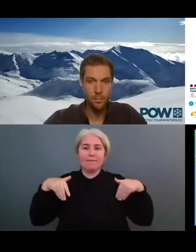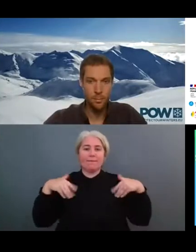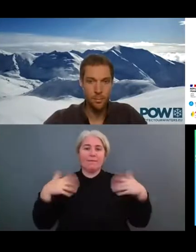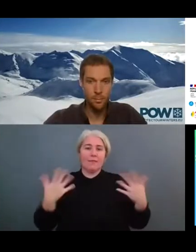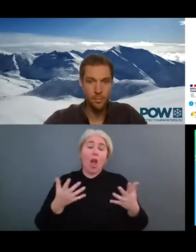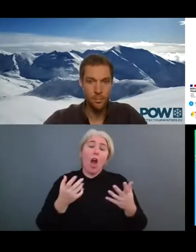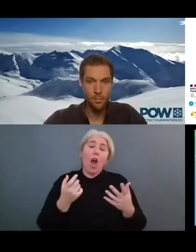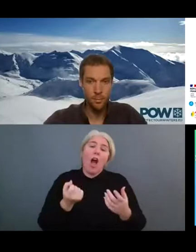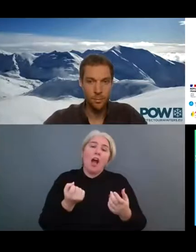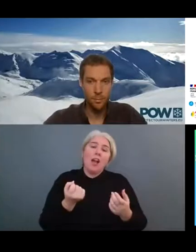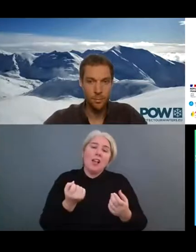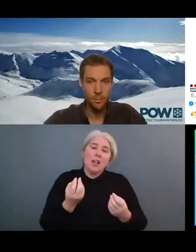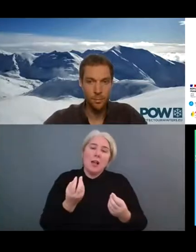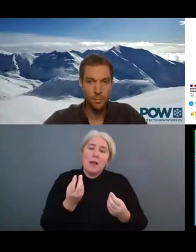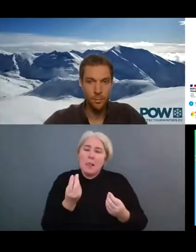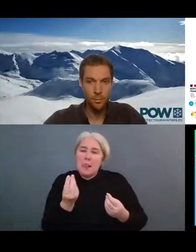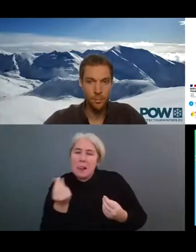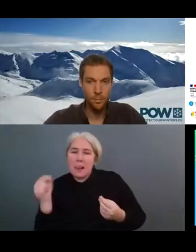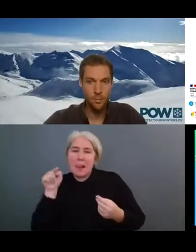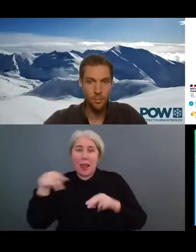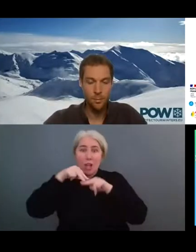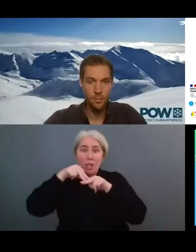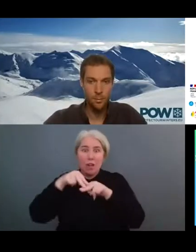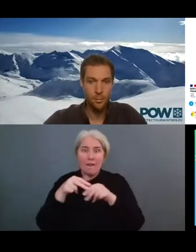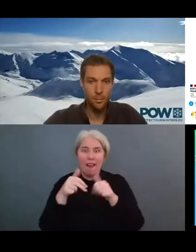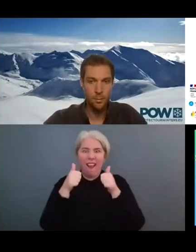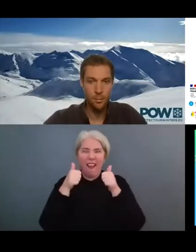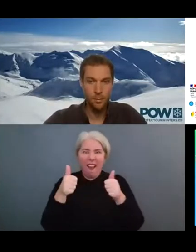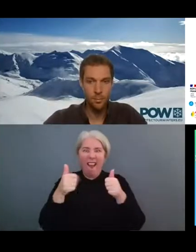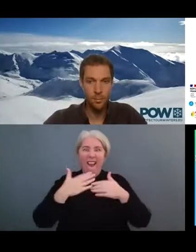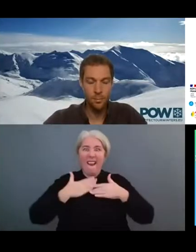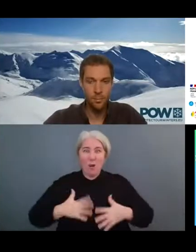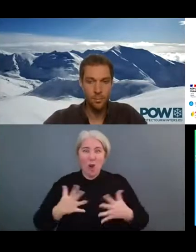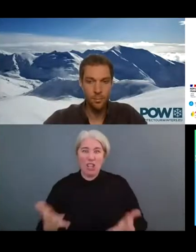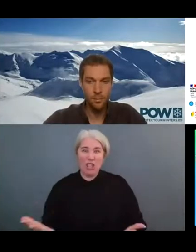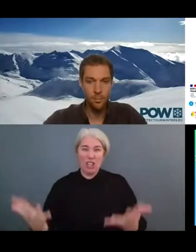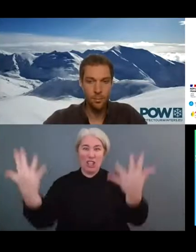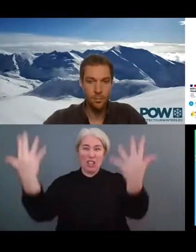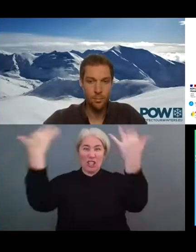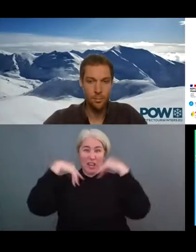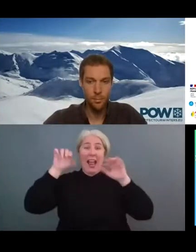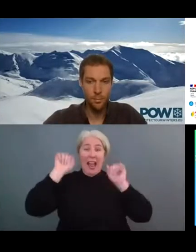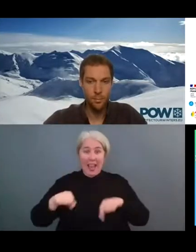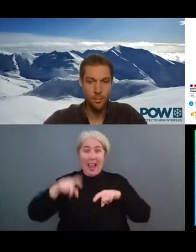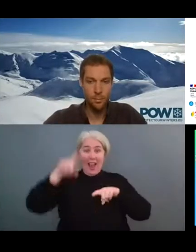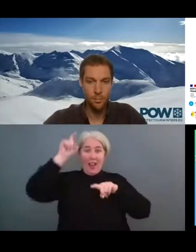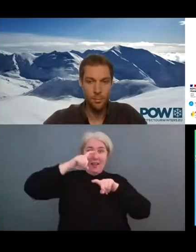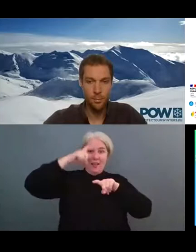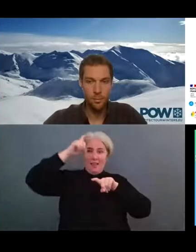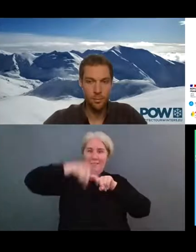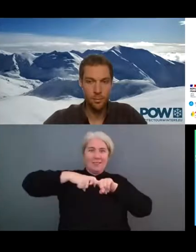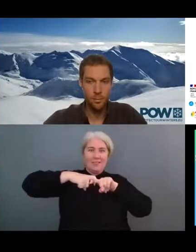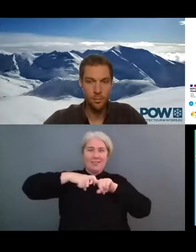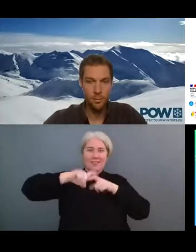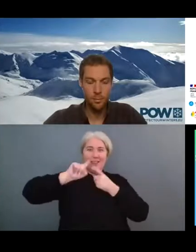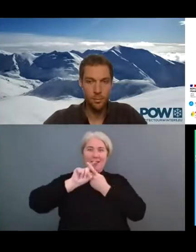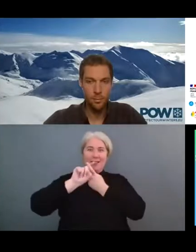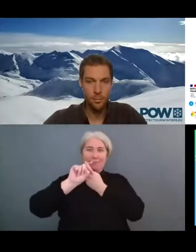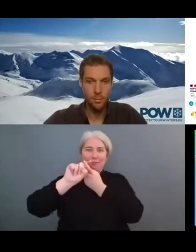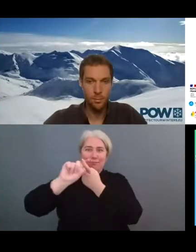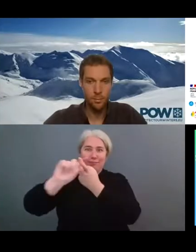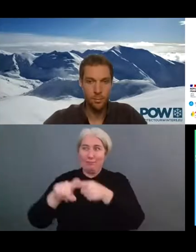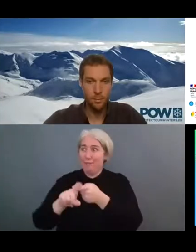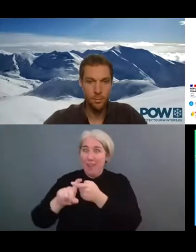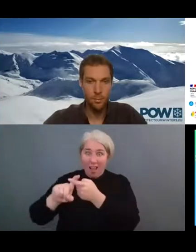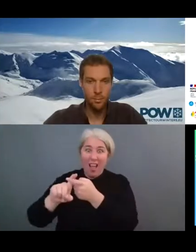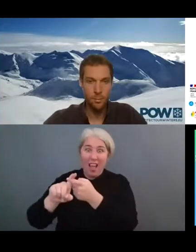capacité d'aller surfer des vagues qui font pas Plusieurs étages. Donc, ça n'est pas forcément le but poursuivi. L'objectif, c'est de partager une passion,